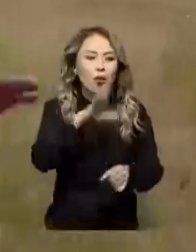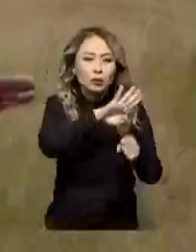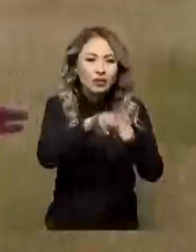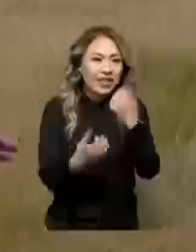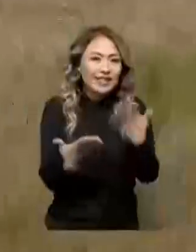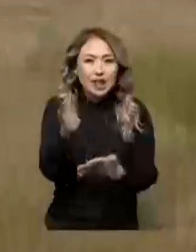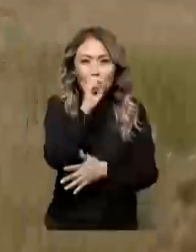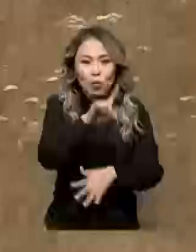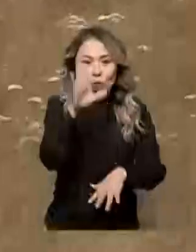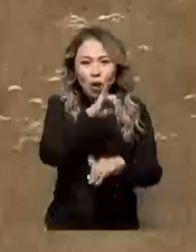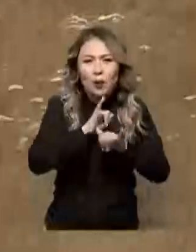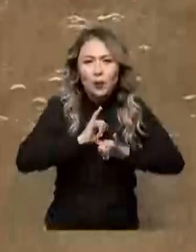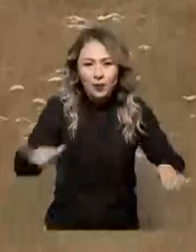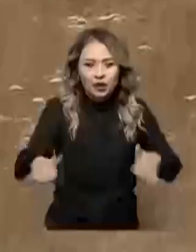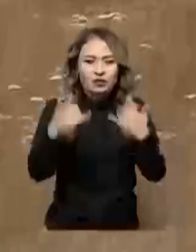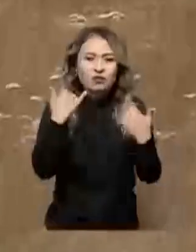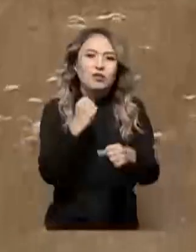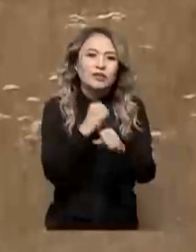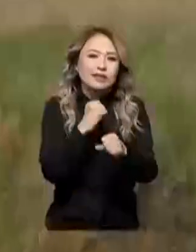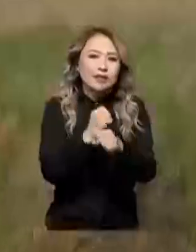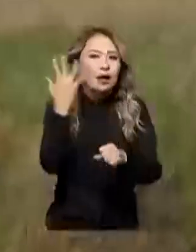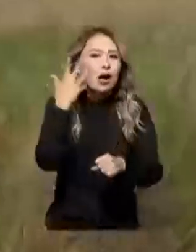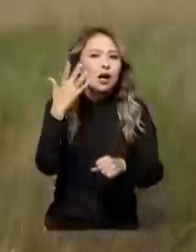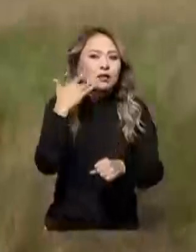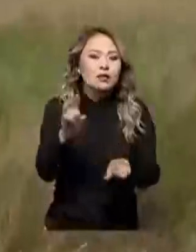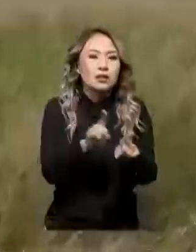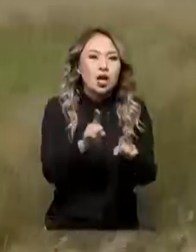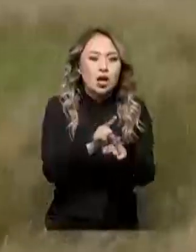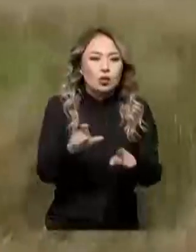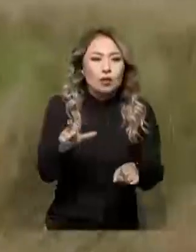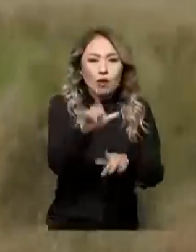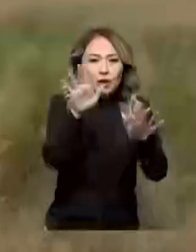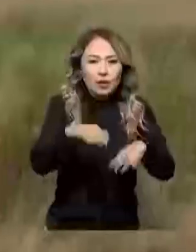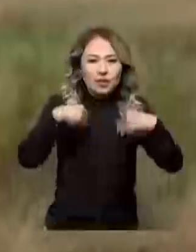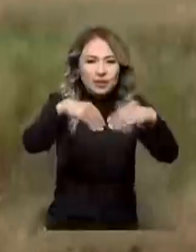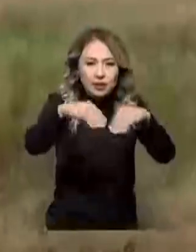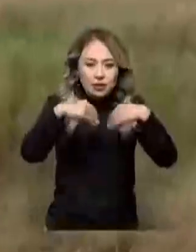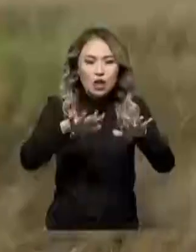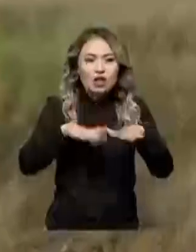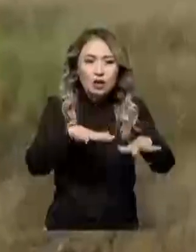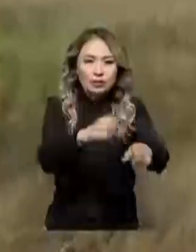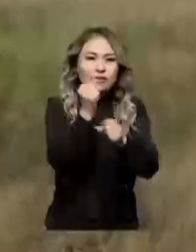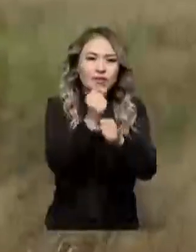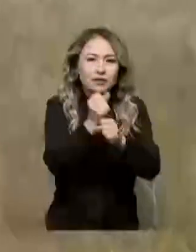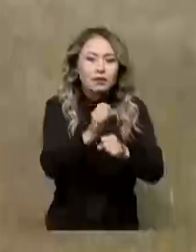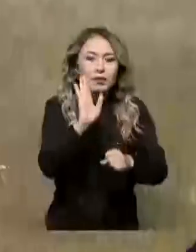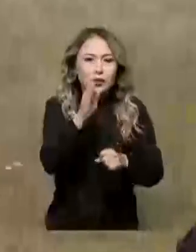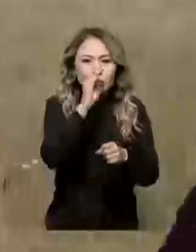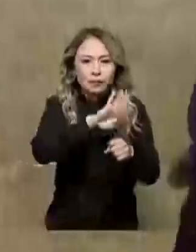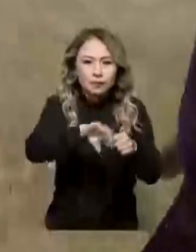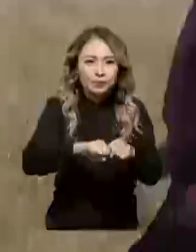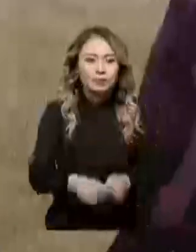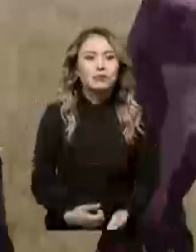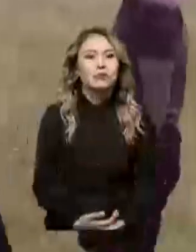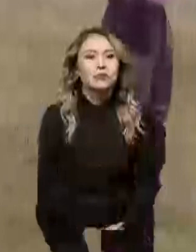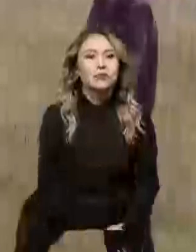ол кең таралуы мүмкін. Ал қандаттанып кеткен кезінде ол жолындағы егін жай, жайылымдардың бәрін жайпап өтеді. Осылай жаяу